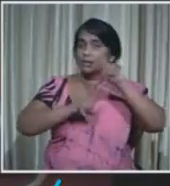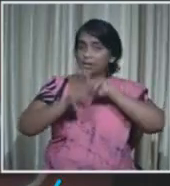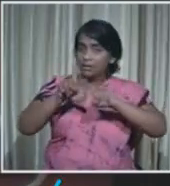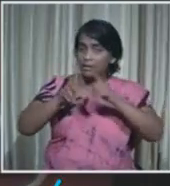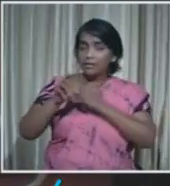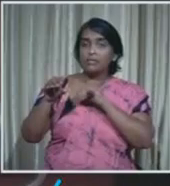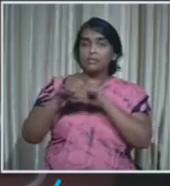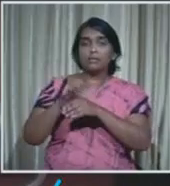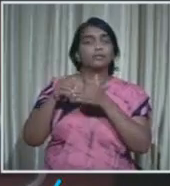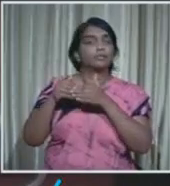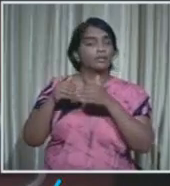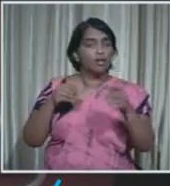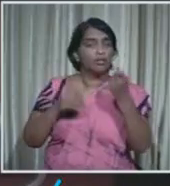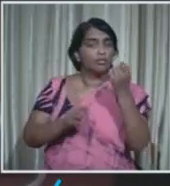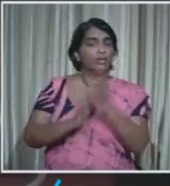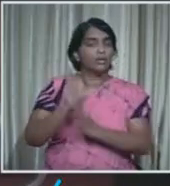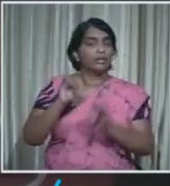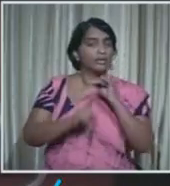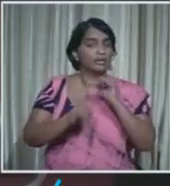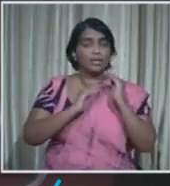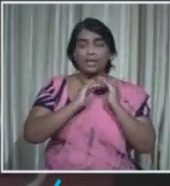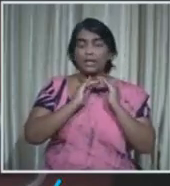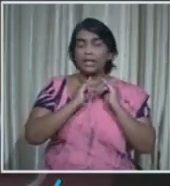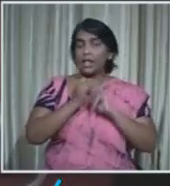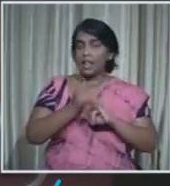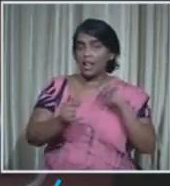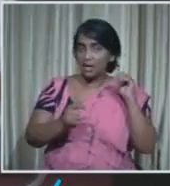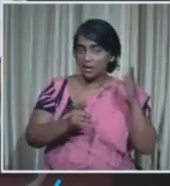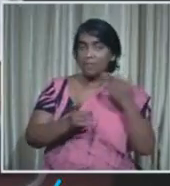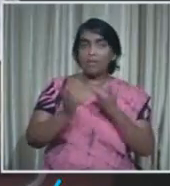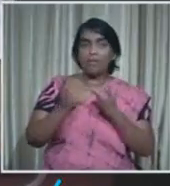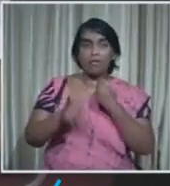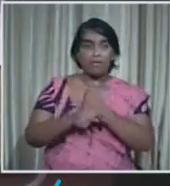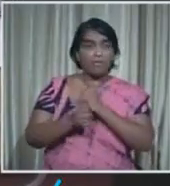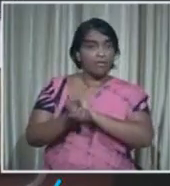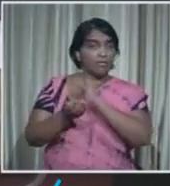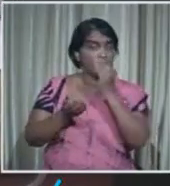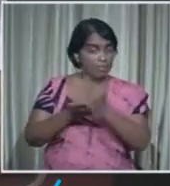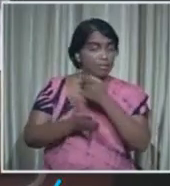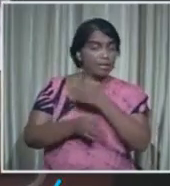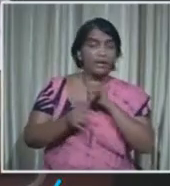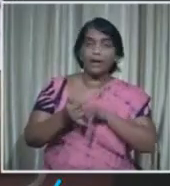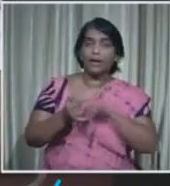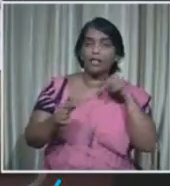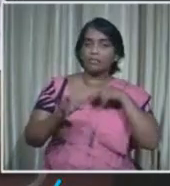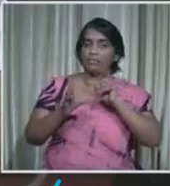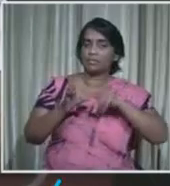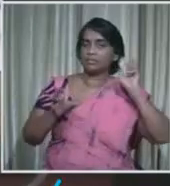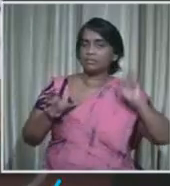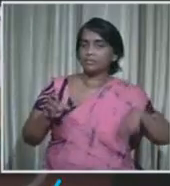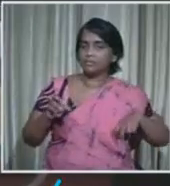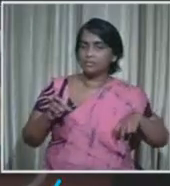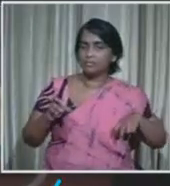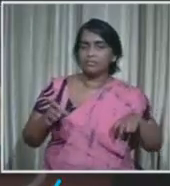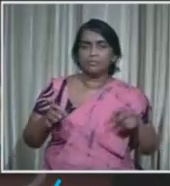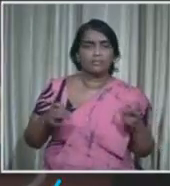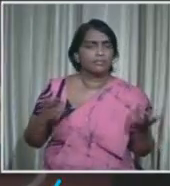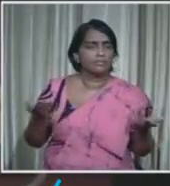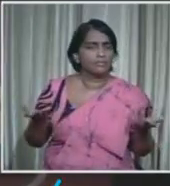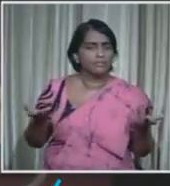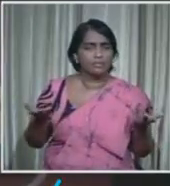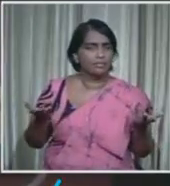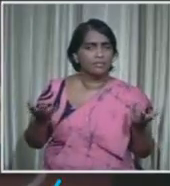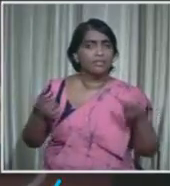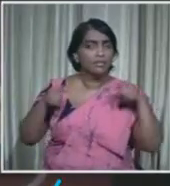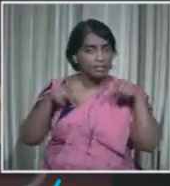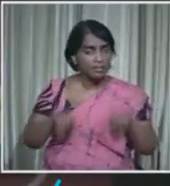මොහොතේ මුදල් අමාත්‍යංශයේ ලේකම් එහෙමත් නැත්නම් භාණ්ඩාගාරයේ ලේකම්තුමා අයින් වුණා එතකොට